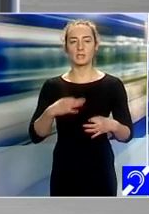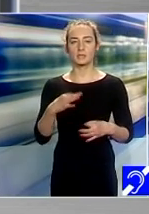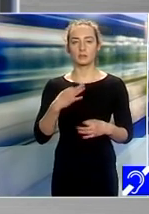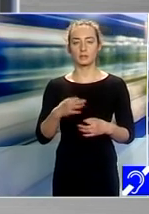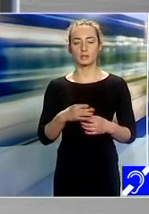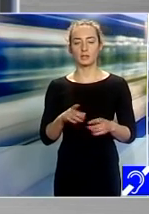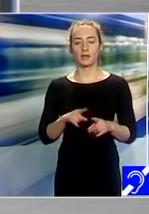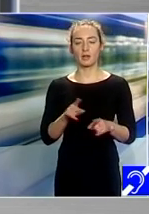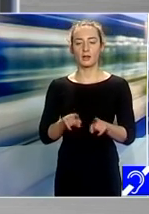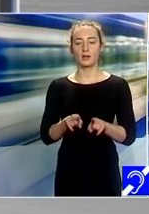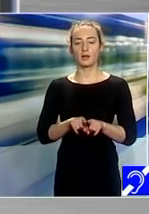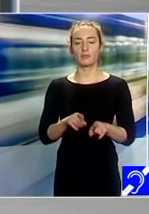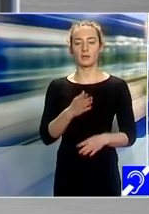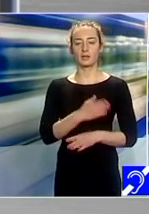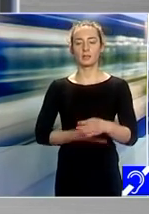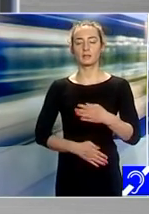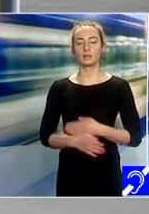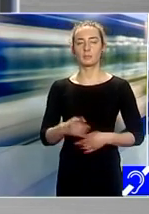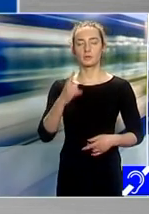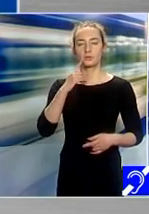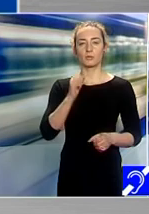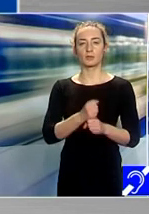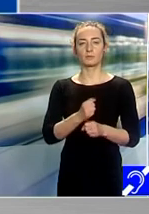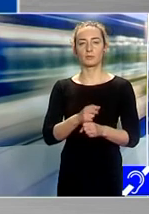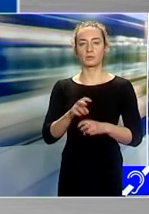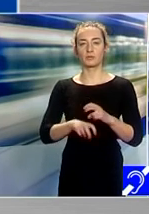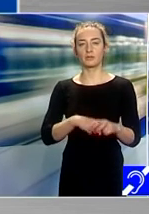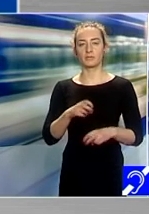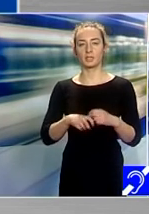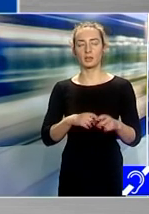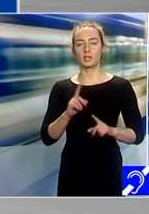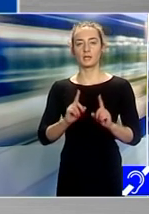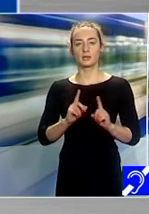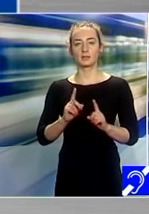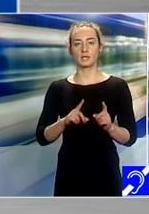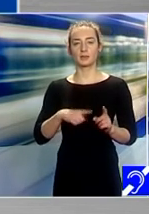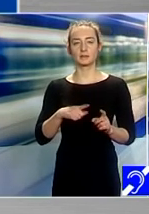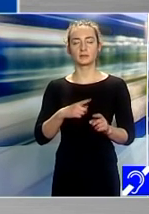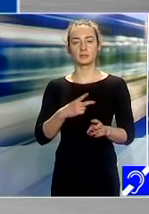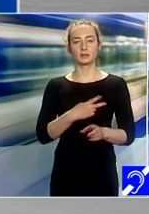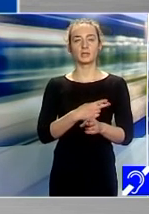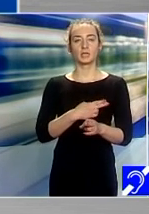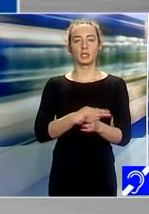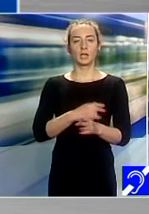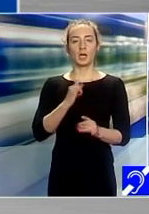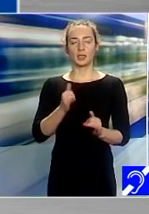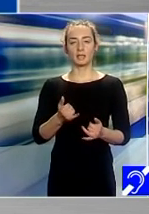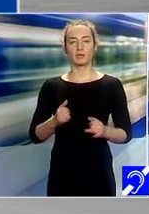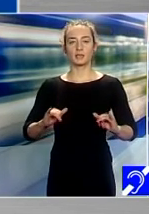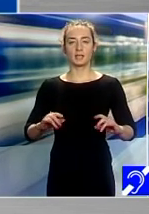de handicap. Știu că ați făcut și verificări. Dacă aceste situații sunt reale sau nu, ce ați